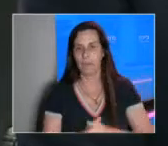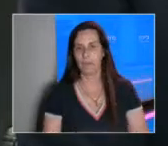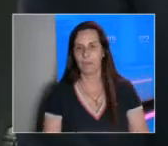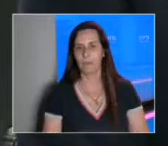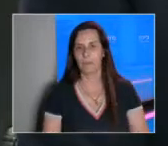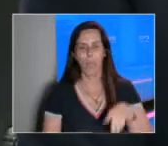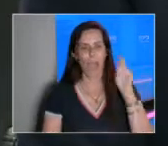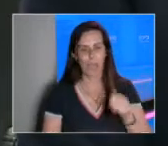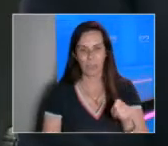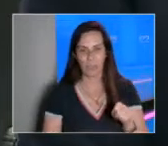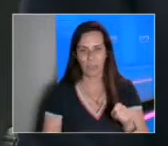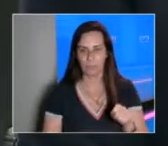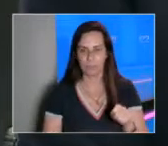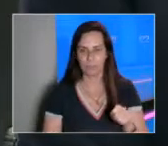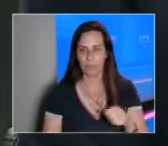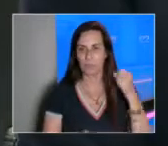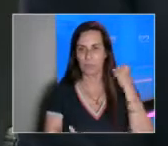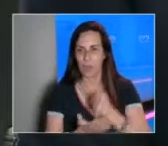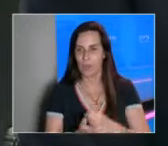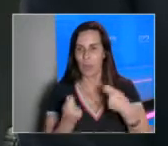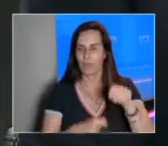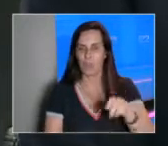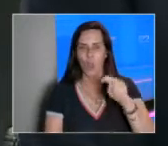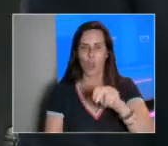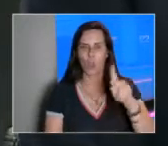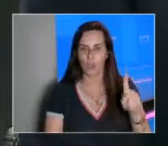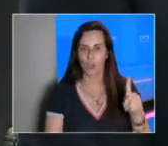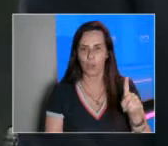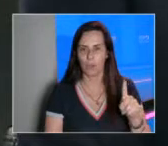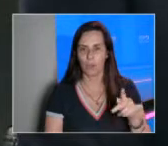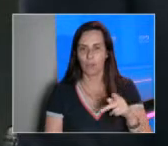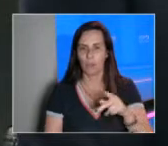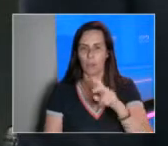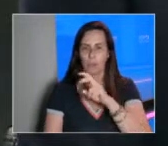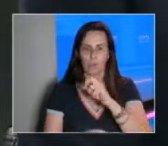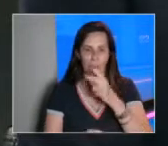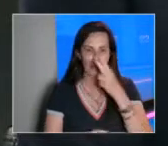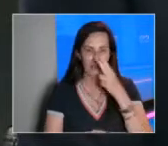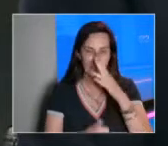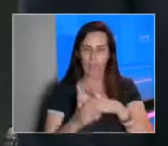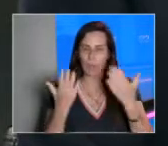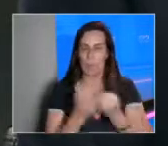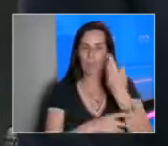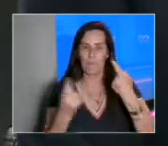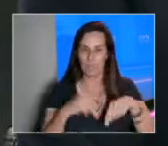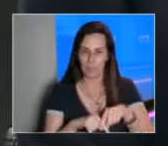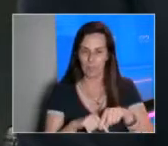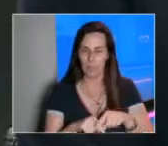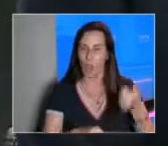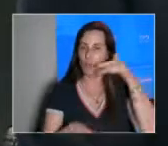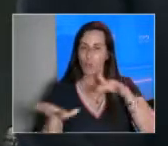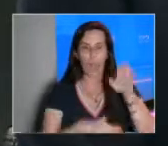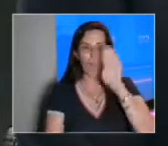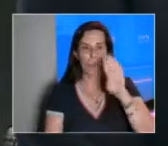מכן. הכנסת פותחת, מאשרת, חברת הכנסת נורית קורן רצה ומתרוצצת כאן לפתוח את הדבר הזה, מקימים ועדה, ראש